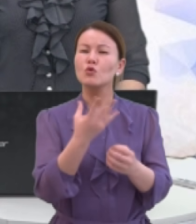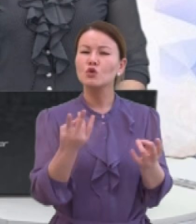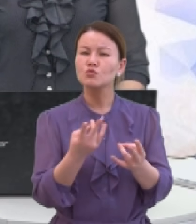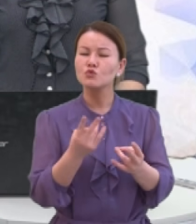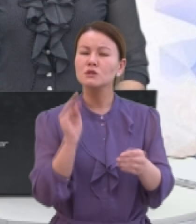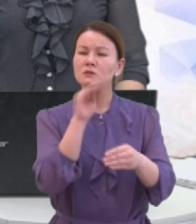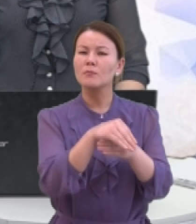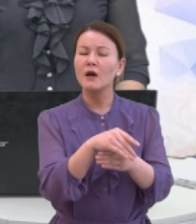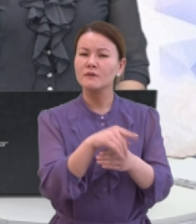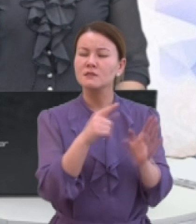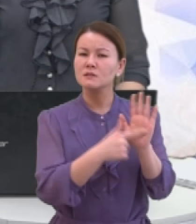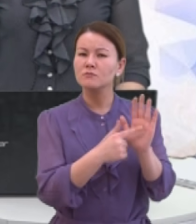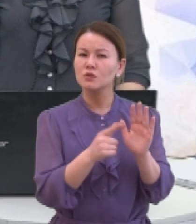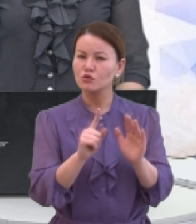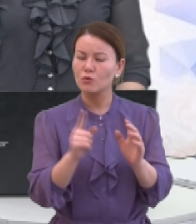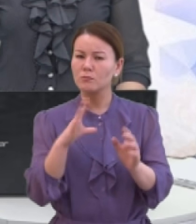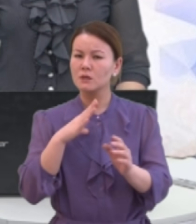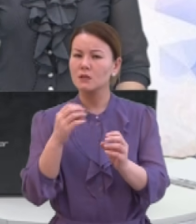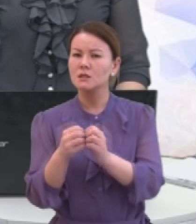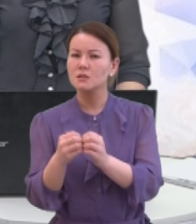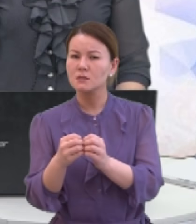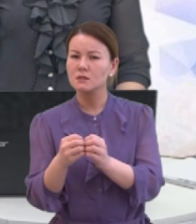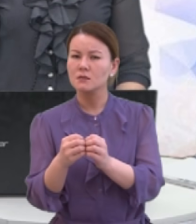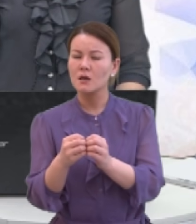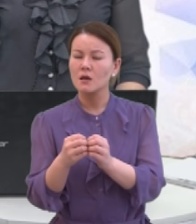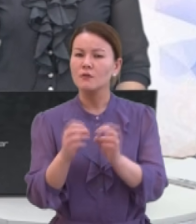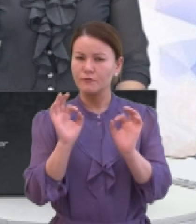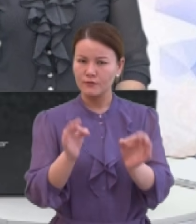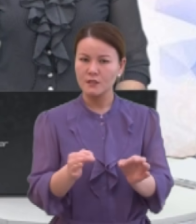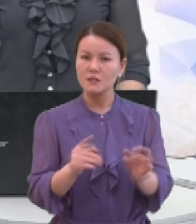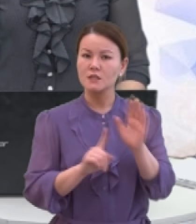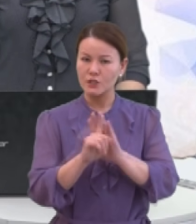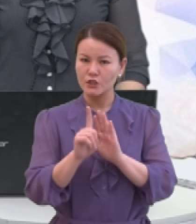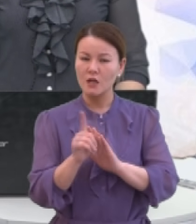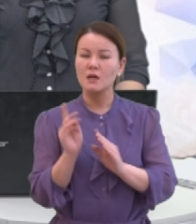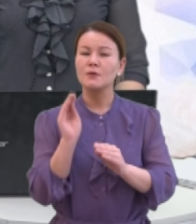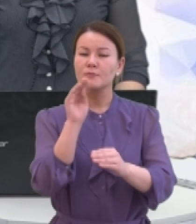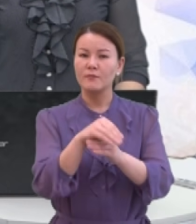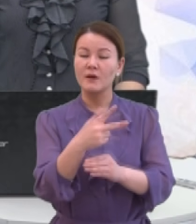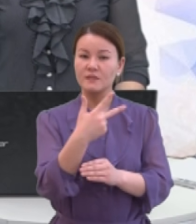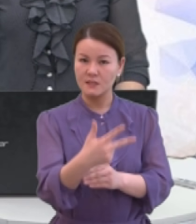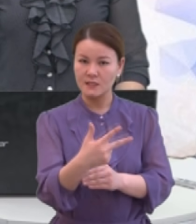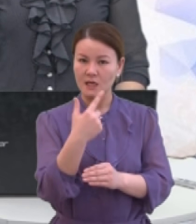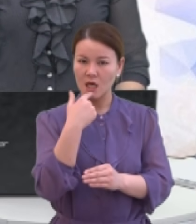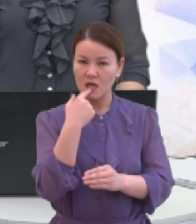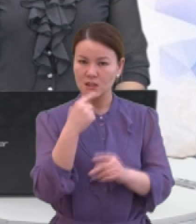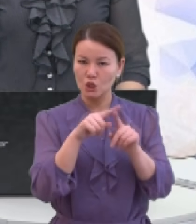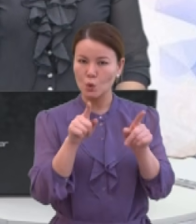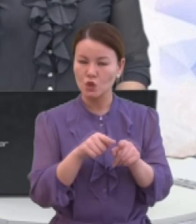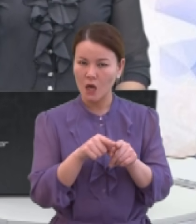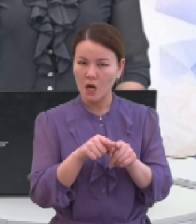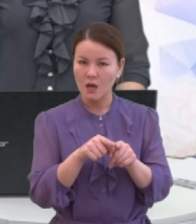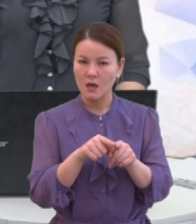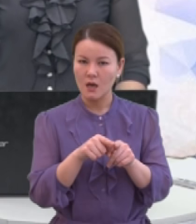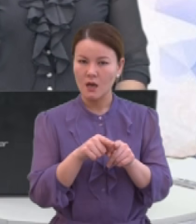красных кружков совершенно верно сначала прибавим 3 красных кружка